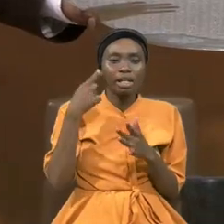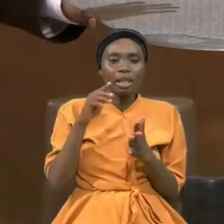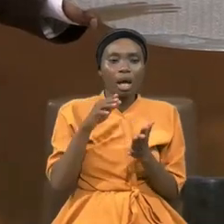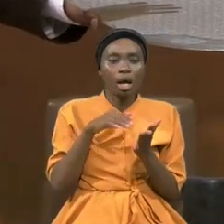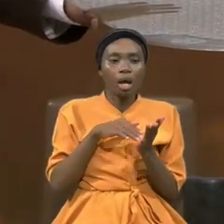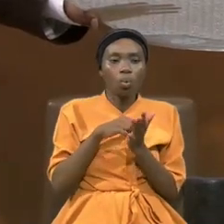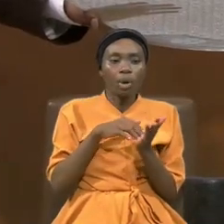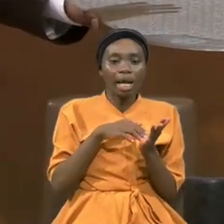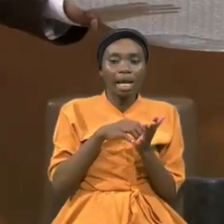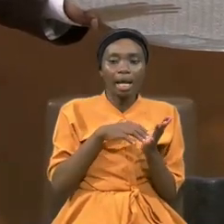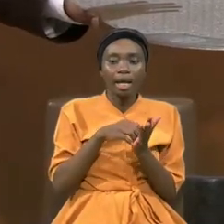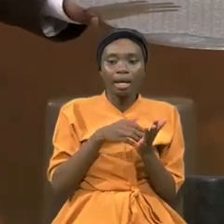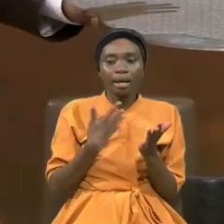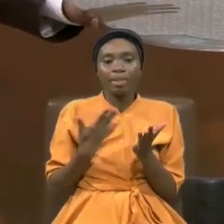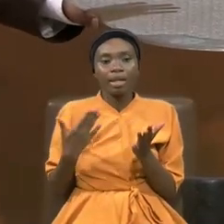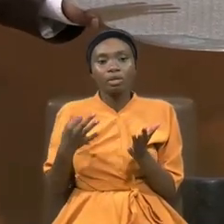choses faibles